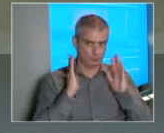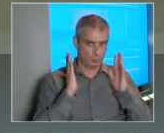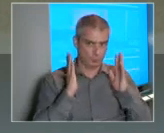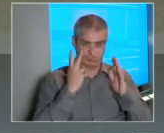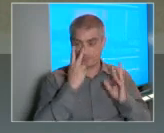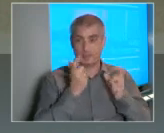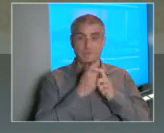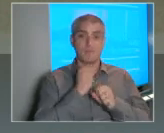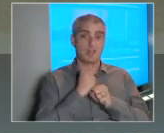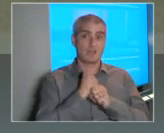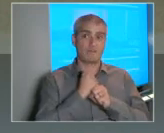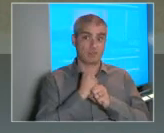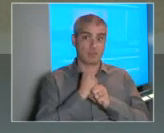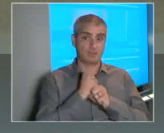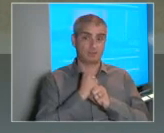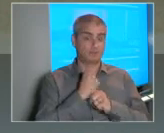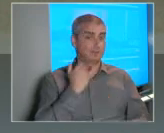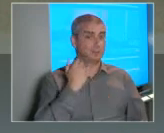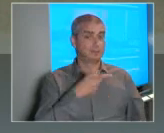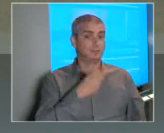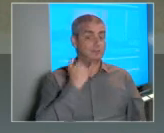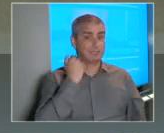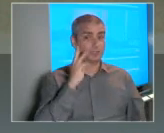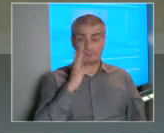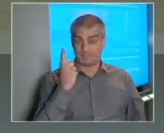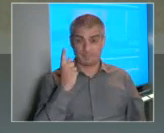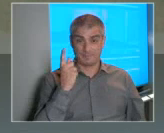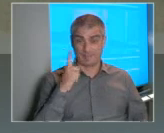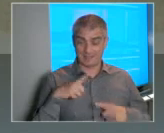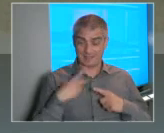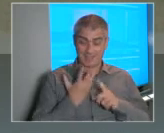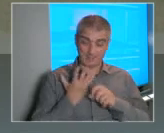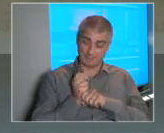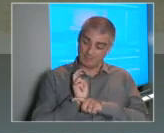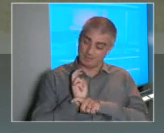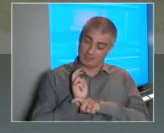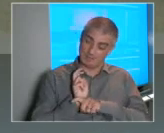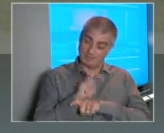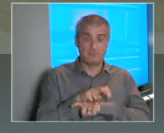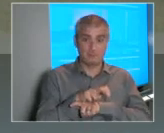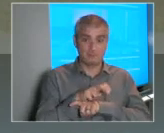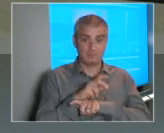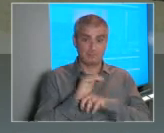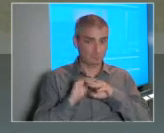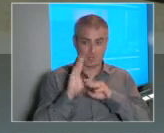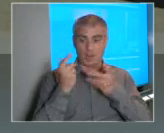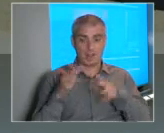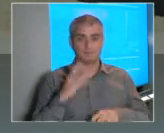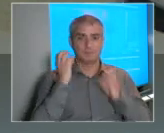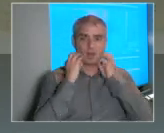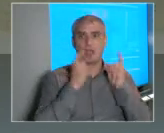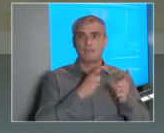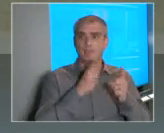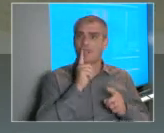מבחינת מפלגת העבודה. שמיר, אילו התחייה הייתה עוברת את אחוז החסימה, יכול היה עדיין להפסיד